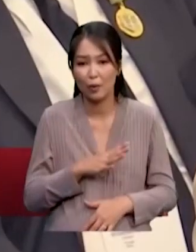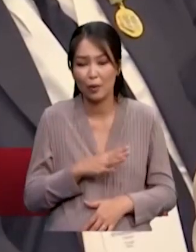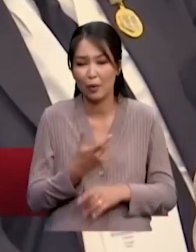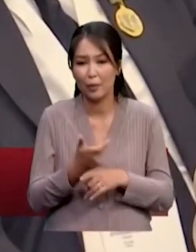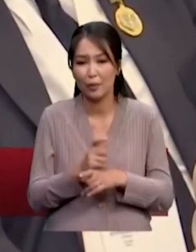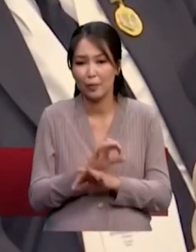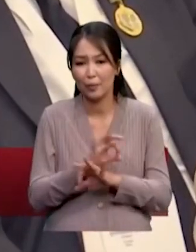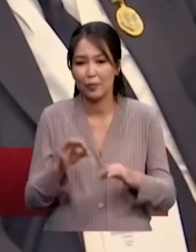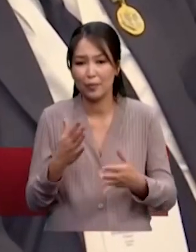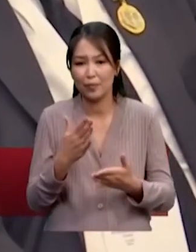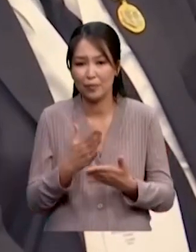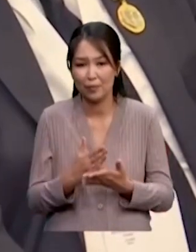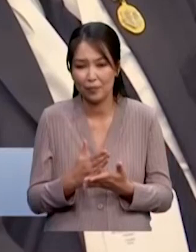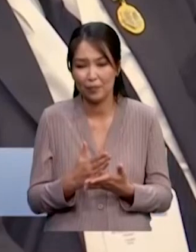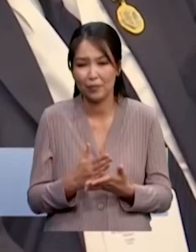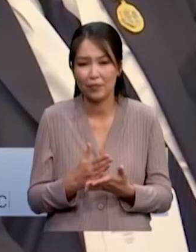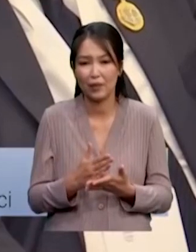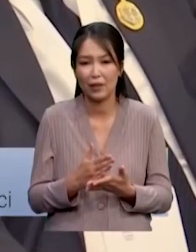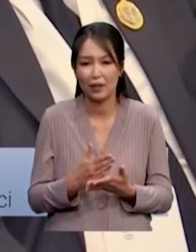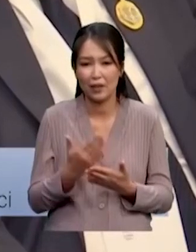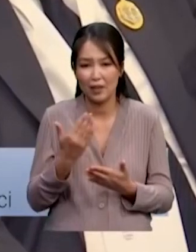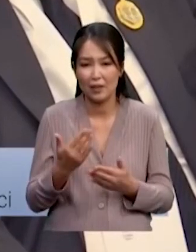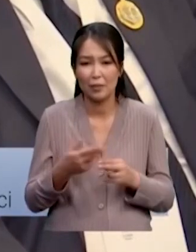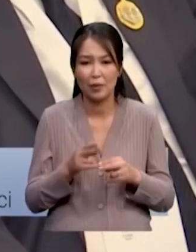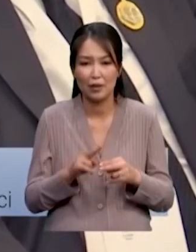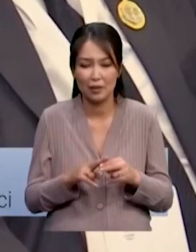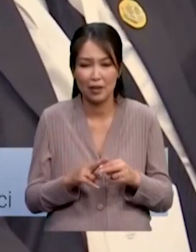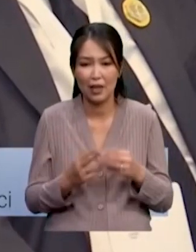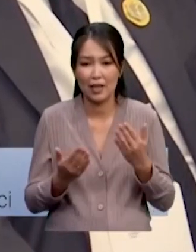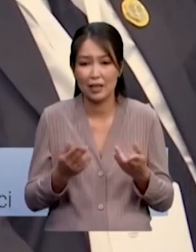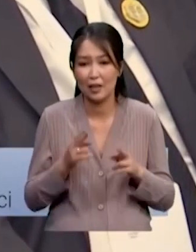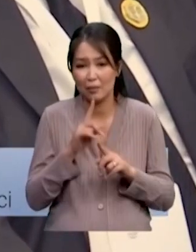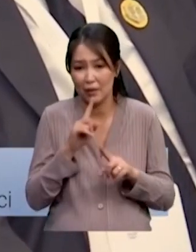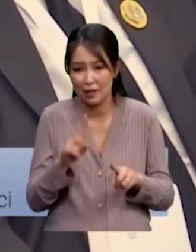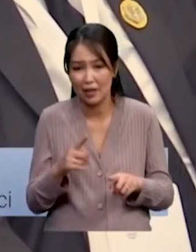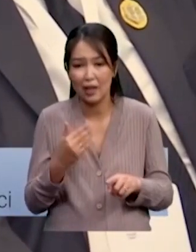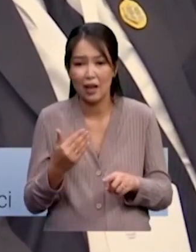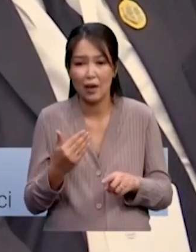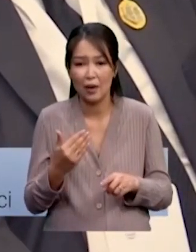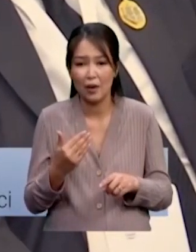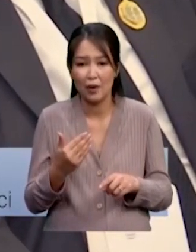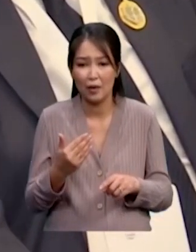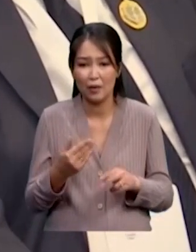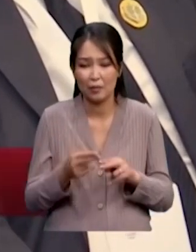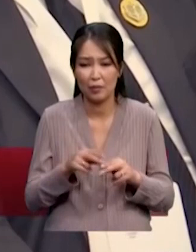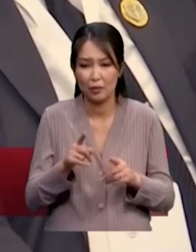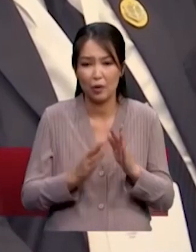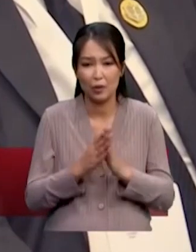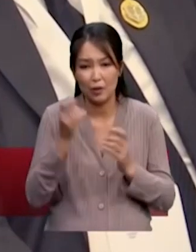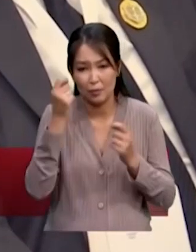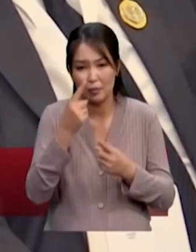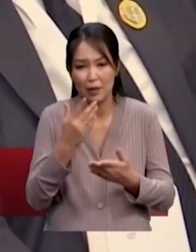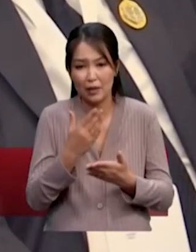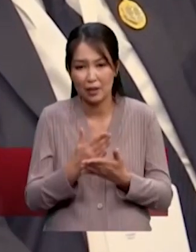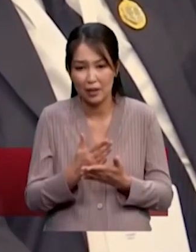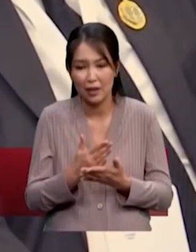да, гүл жақсысы жаз бар да. Кезінде шалқып қалмасаң, кәрілік деген кескелер тіретін терең құздарға. Екі